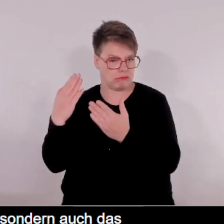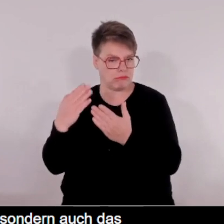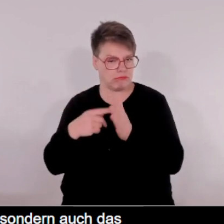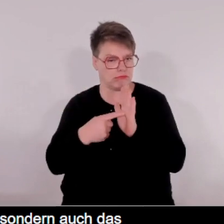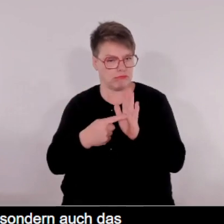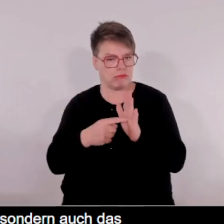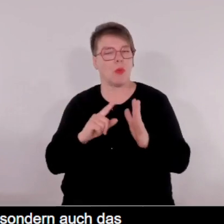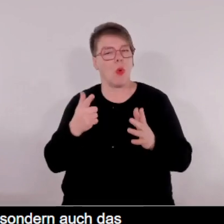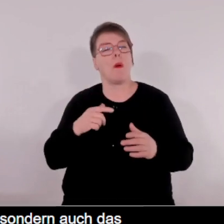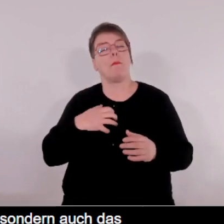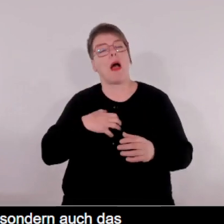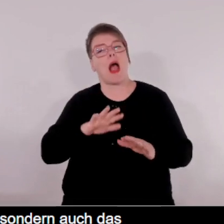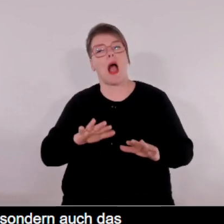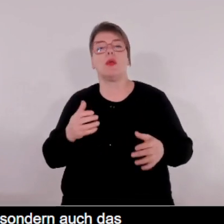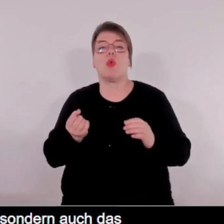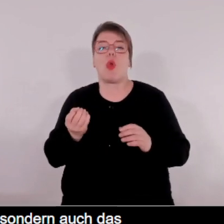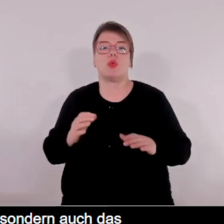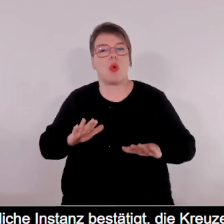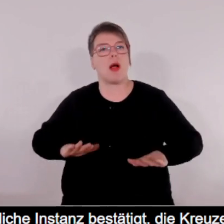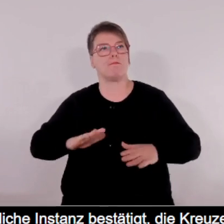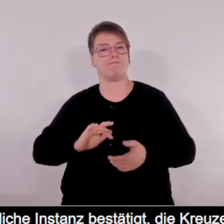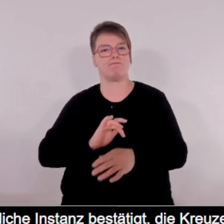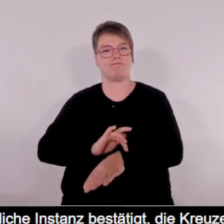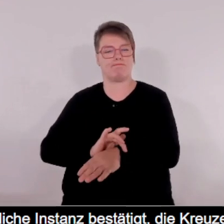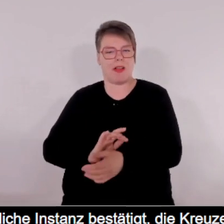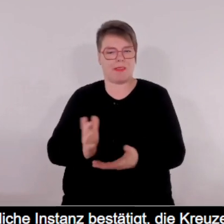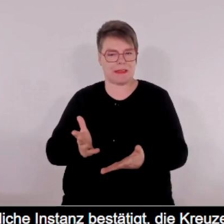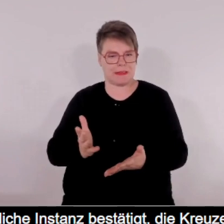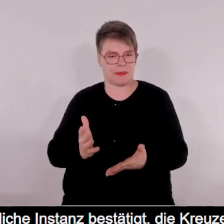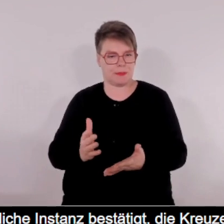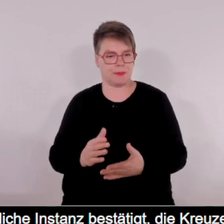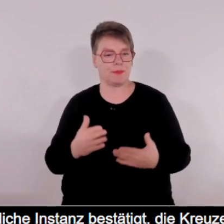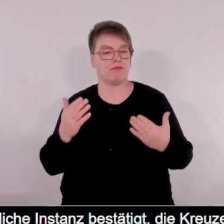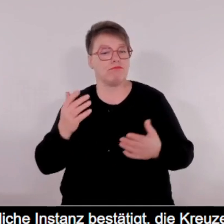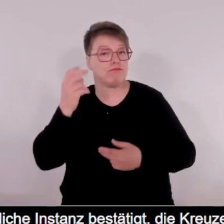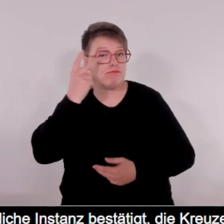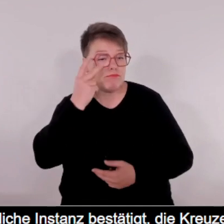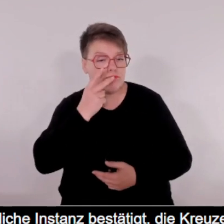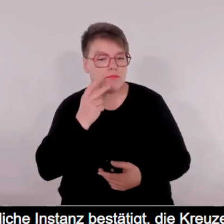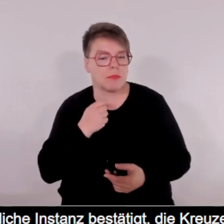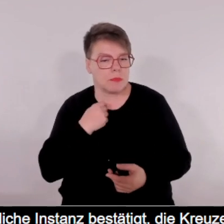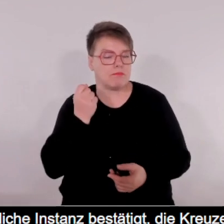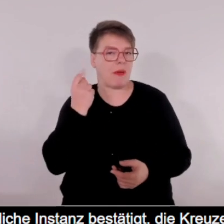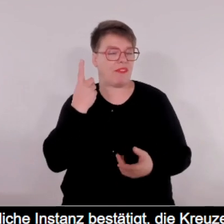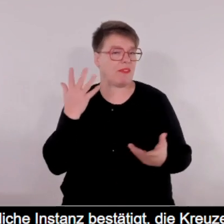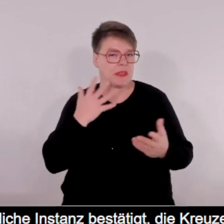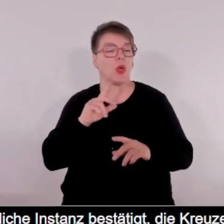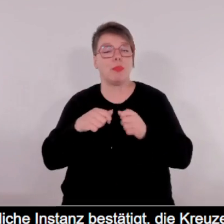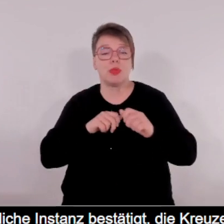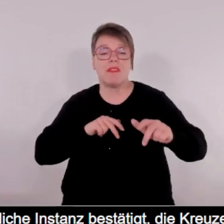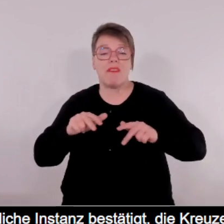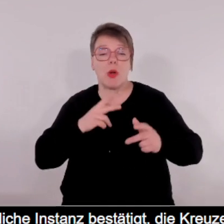die Urteilsgründe wiedergibt, dass das Bundesverwaltungsgericht also in dieser Entscheidung ausdrücklich feststellt,